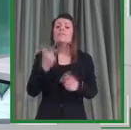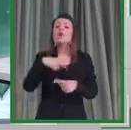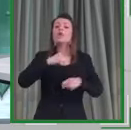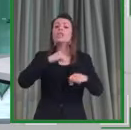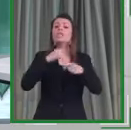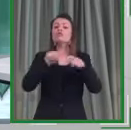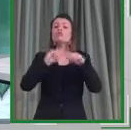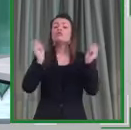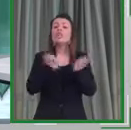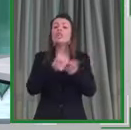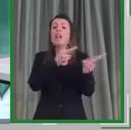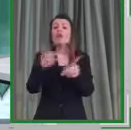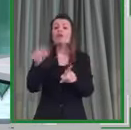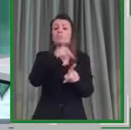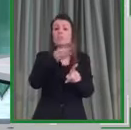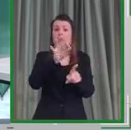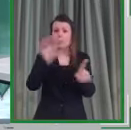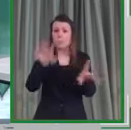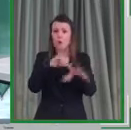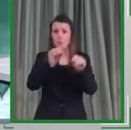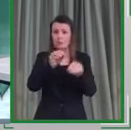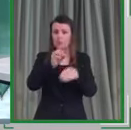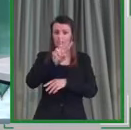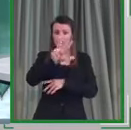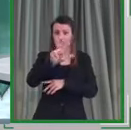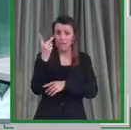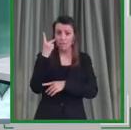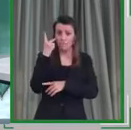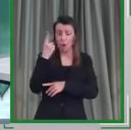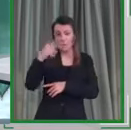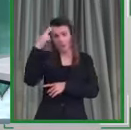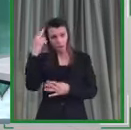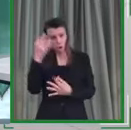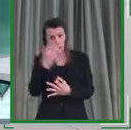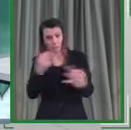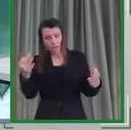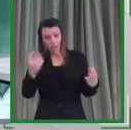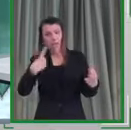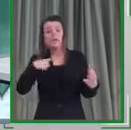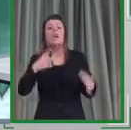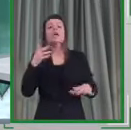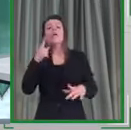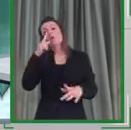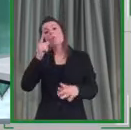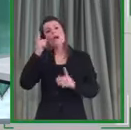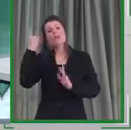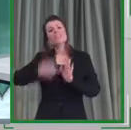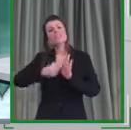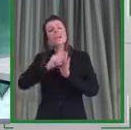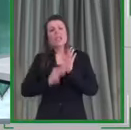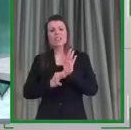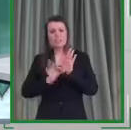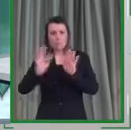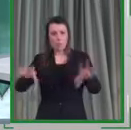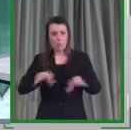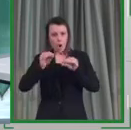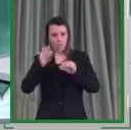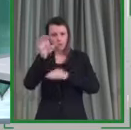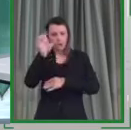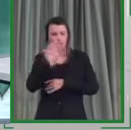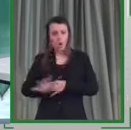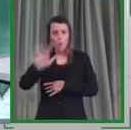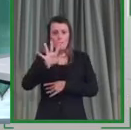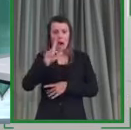sin dal 23 febbraio perché ricordiamo che le prime direttive che regione lombardia da a tutte le rsa sono datate